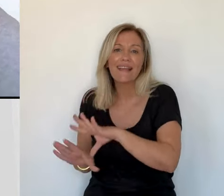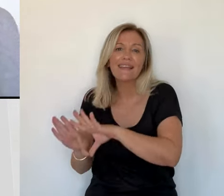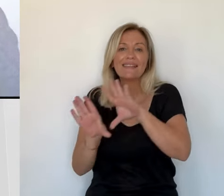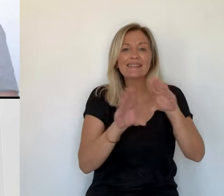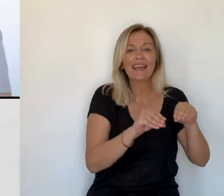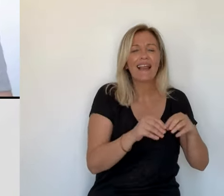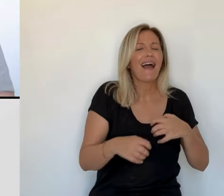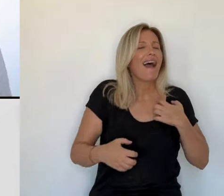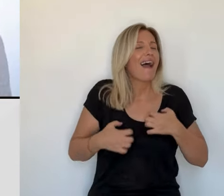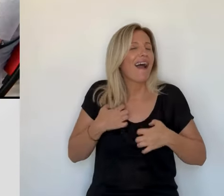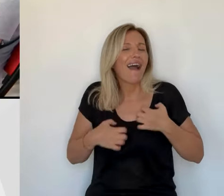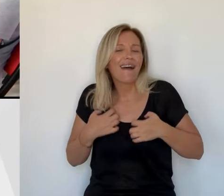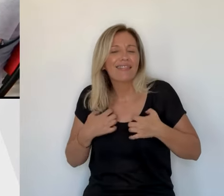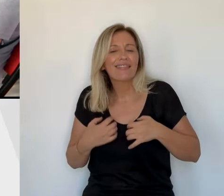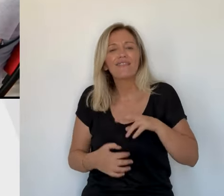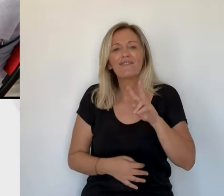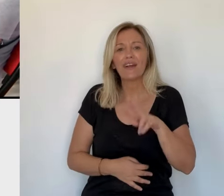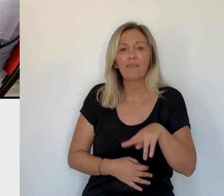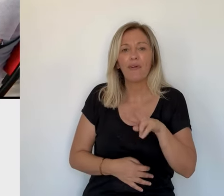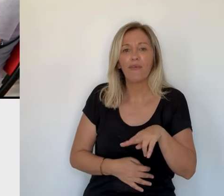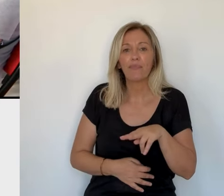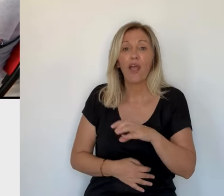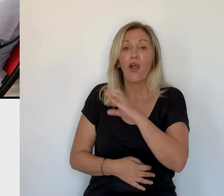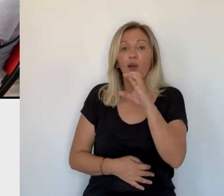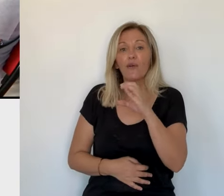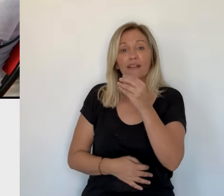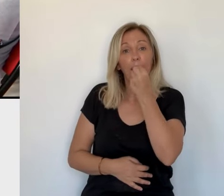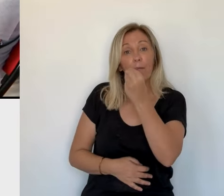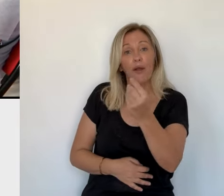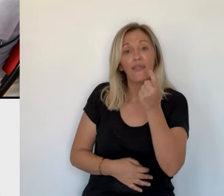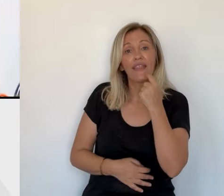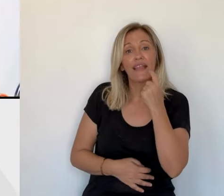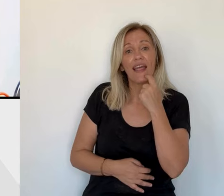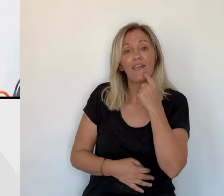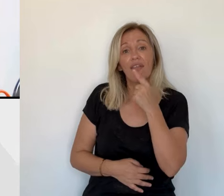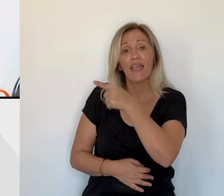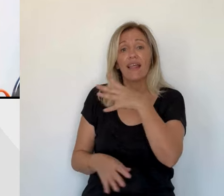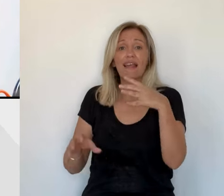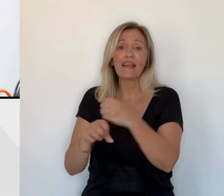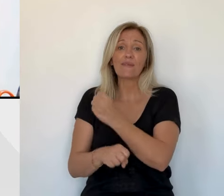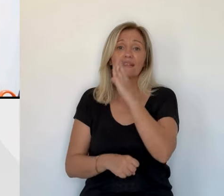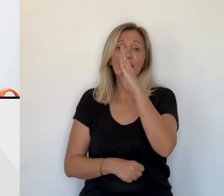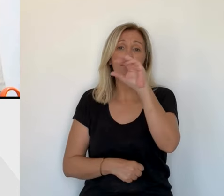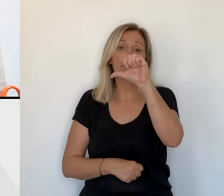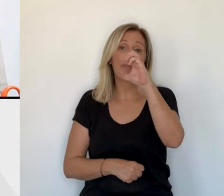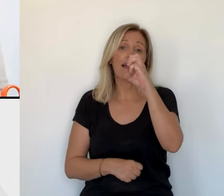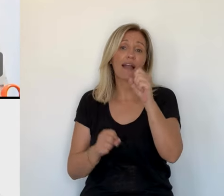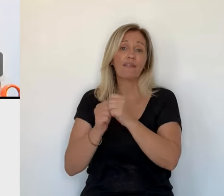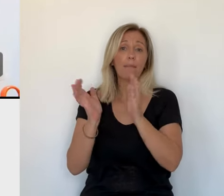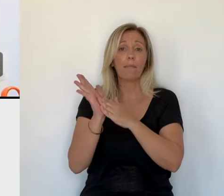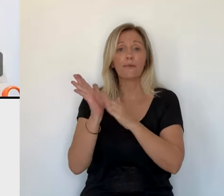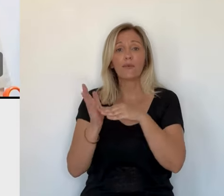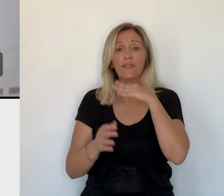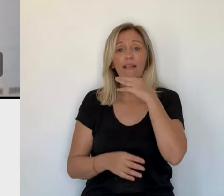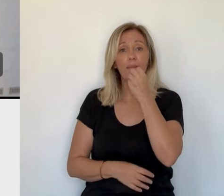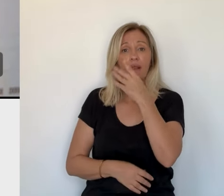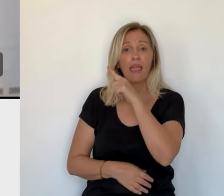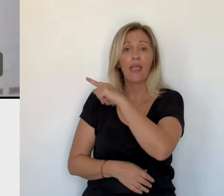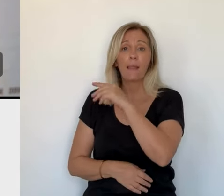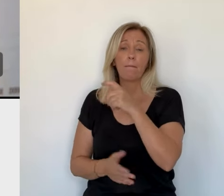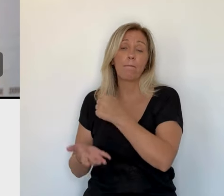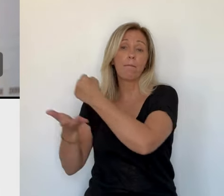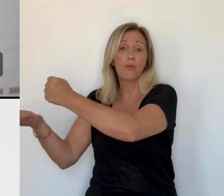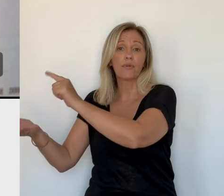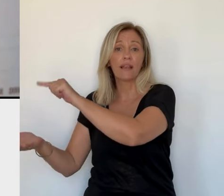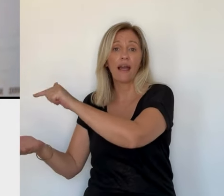fait. J'ai vraiment hâte. 24. Oui. Claudia est boursière avec d'excellents résultats scolaires. Elle a décroché son bac avec